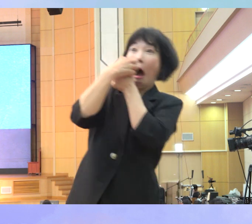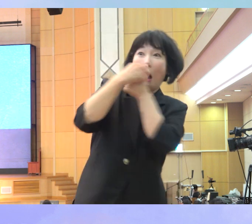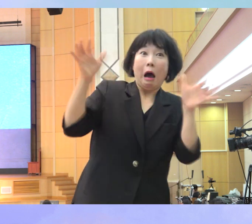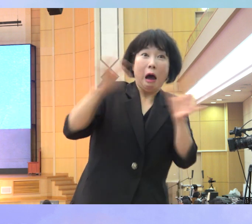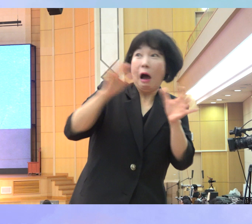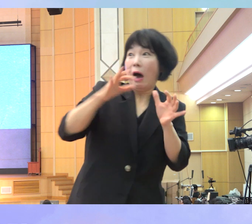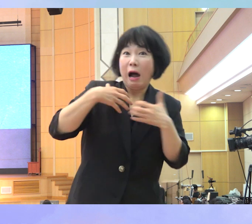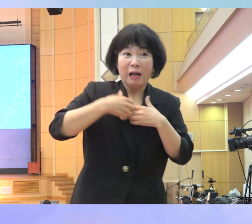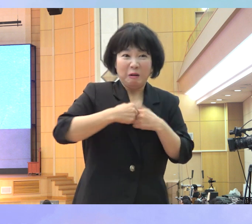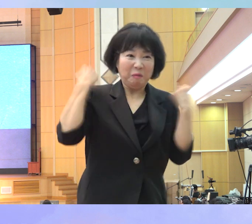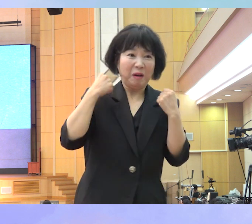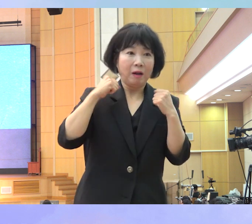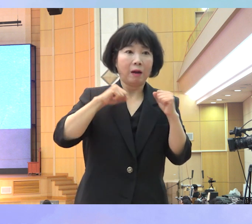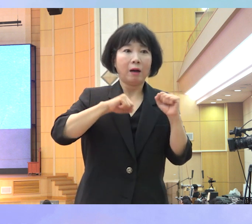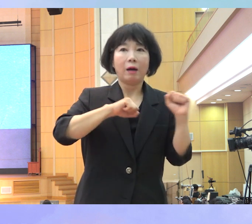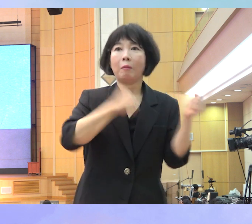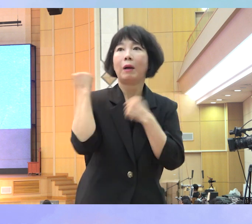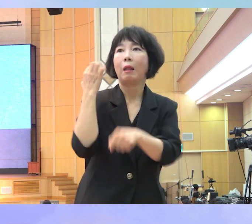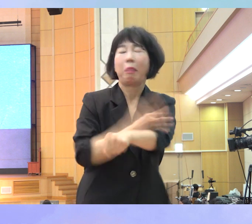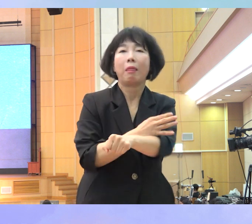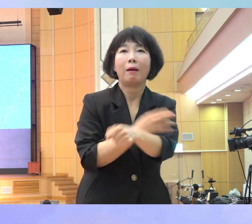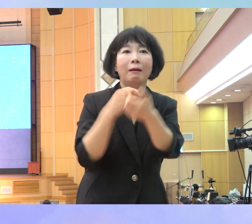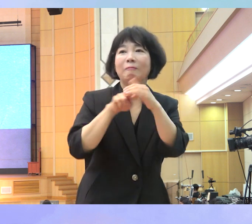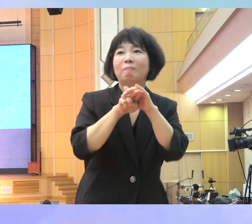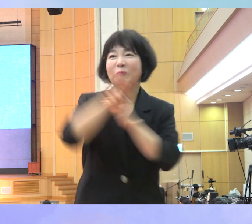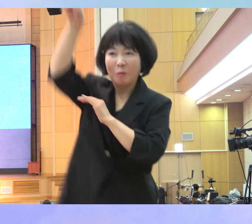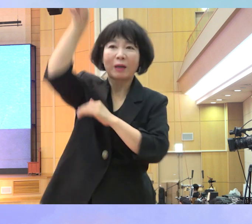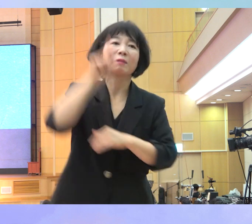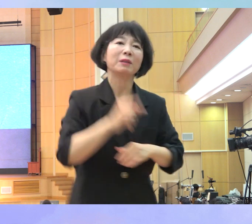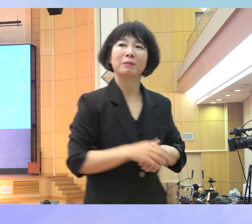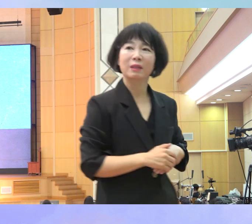그랬더니 옷 벗김을 당하고 뭐 했어요? 도망가 버렸대.